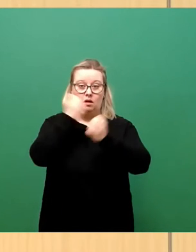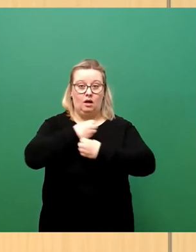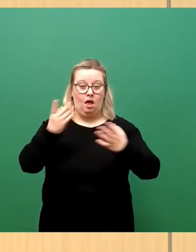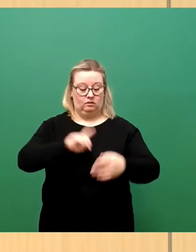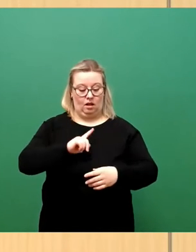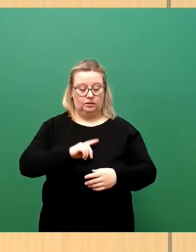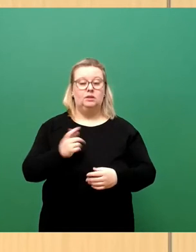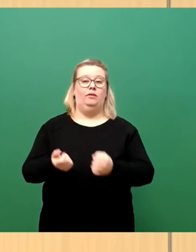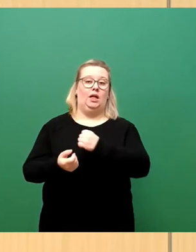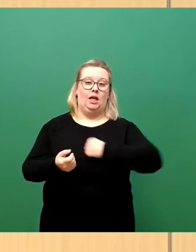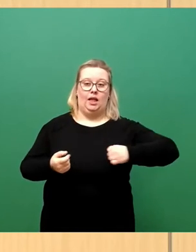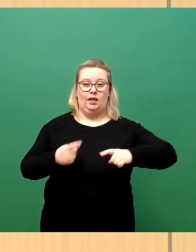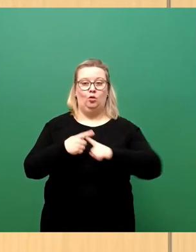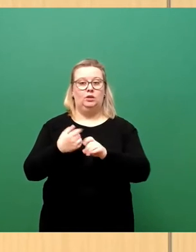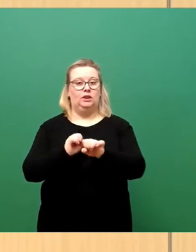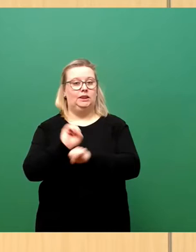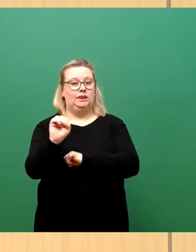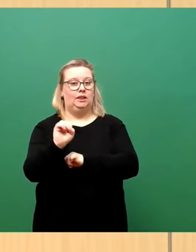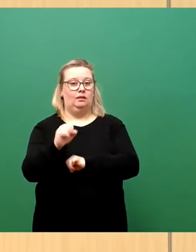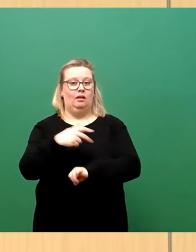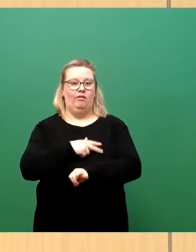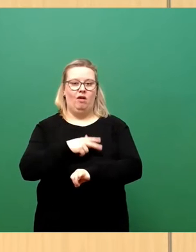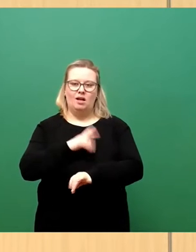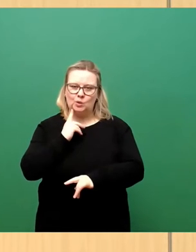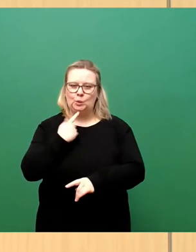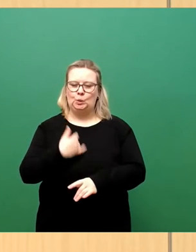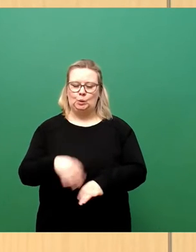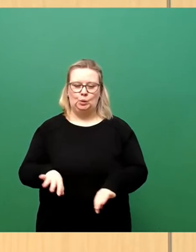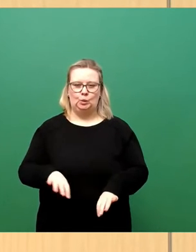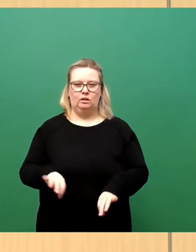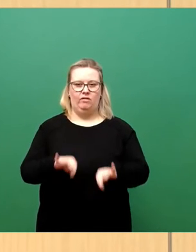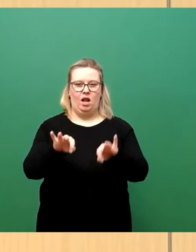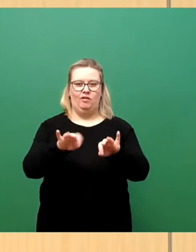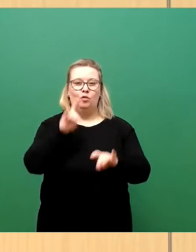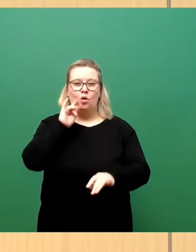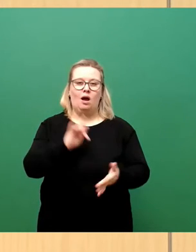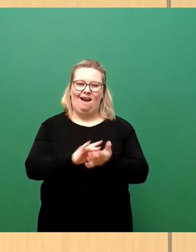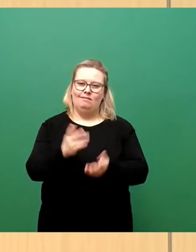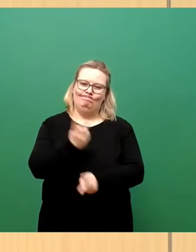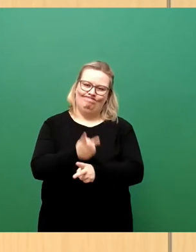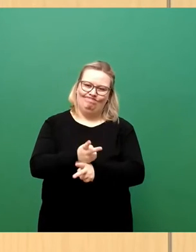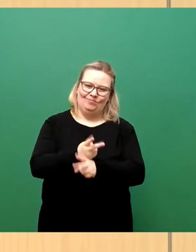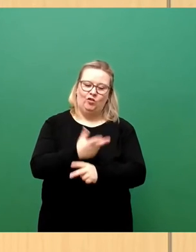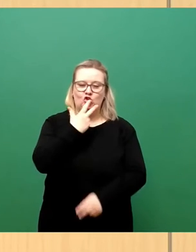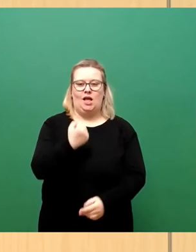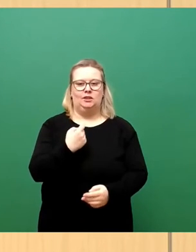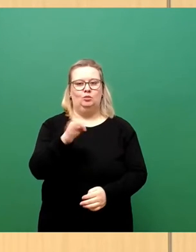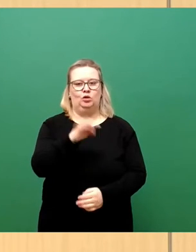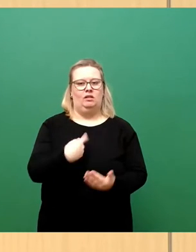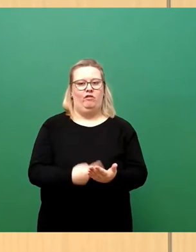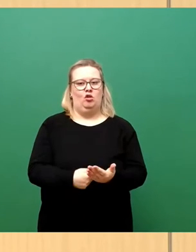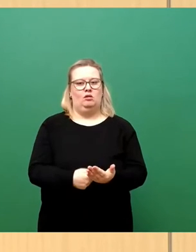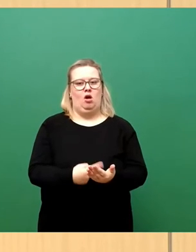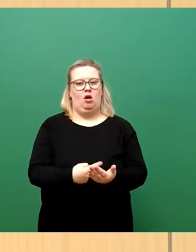und Dissidenten spielen in dieser Debatte wirklich mit dem Feuer, weil indem sie die reine Lehre beibehalten und weiter die 30%